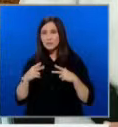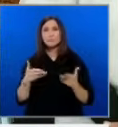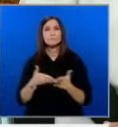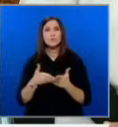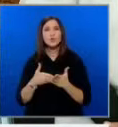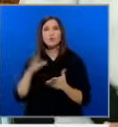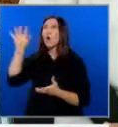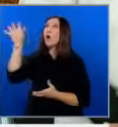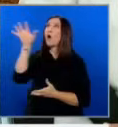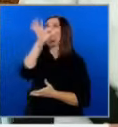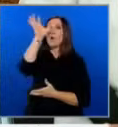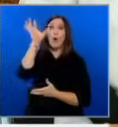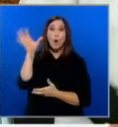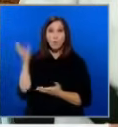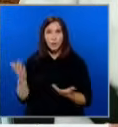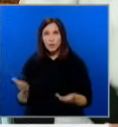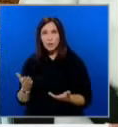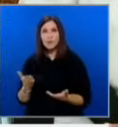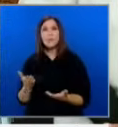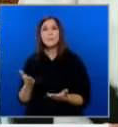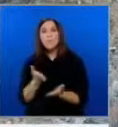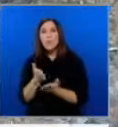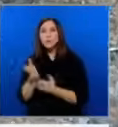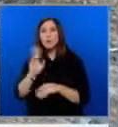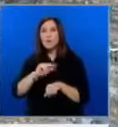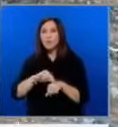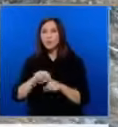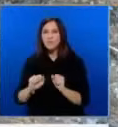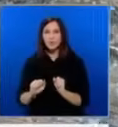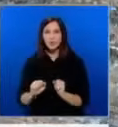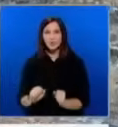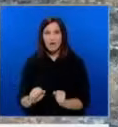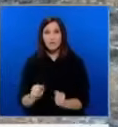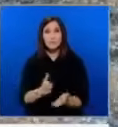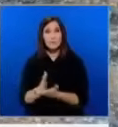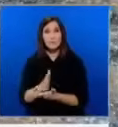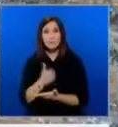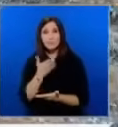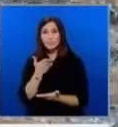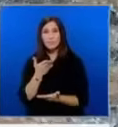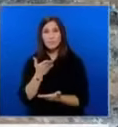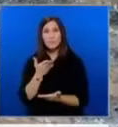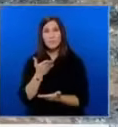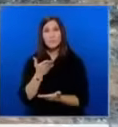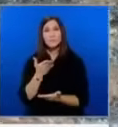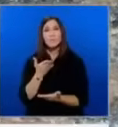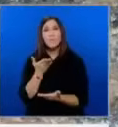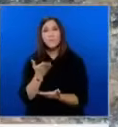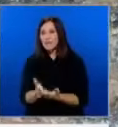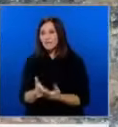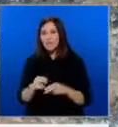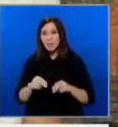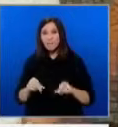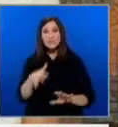тъй като облака е в посока Пловдив. Очакваме и през поставената пръст да се филтрира